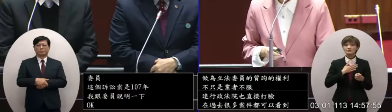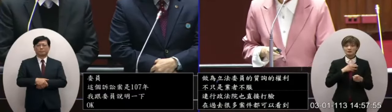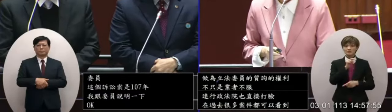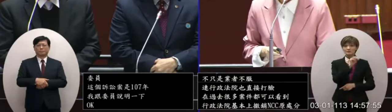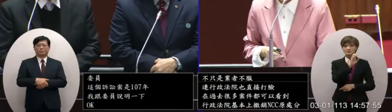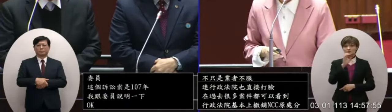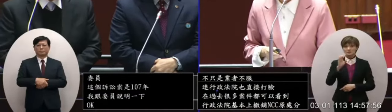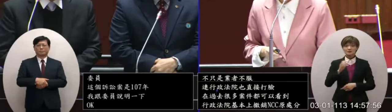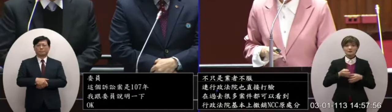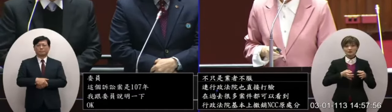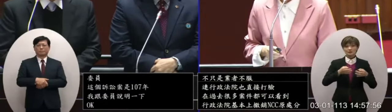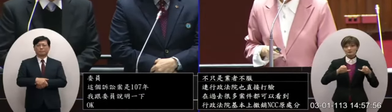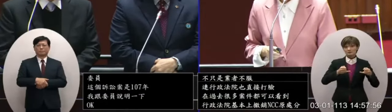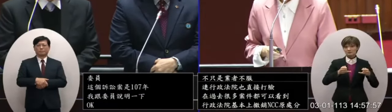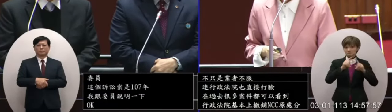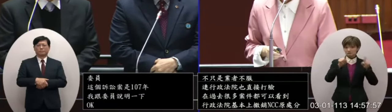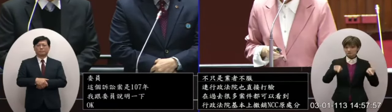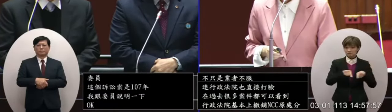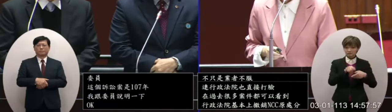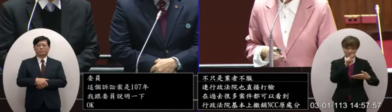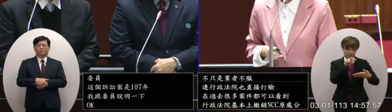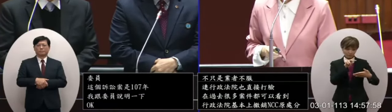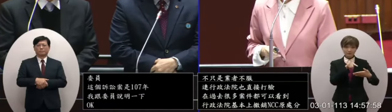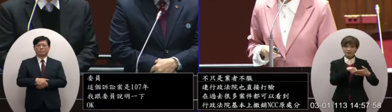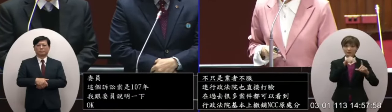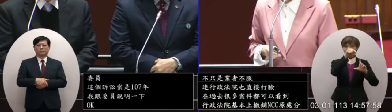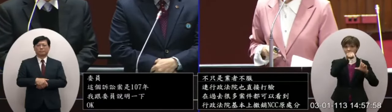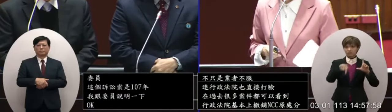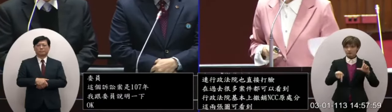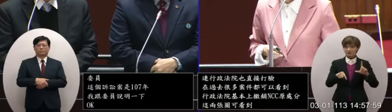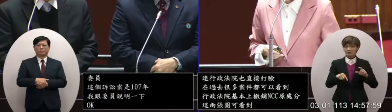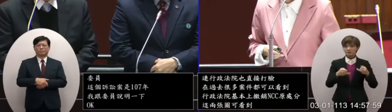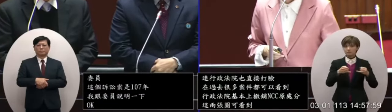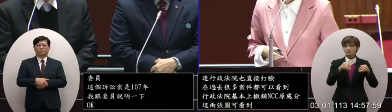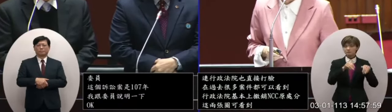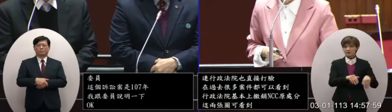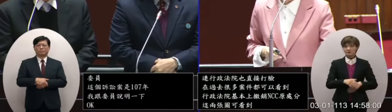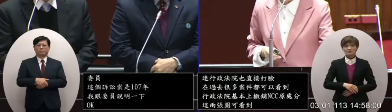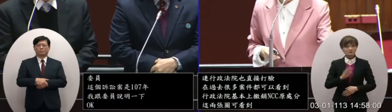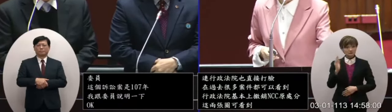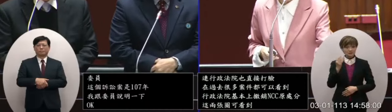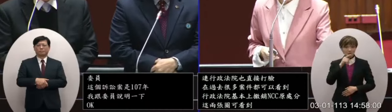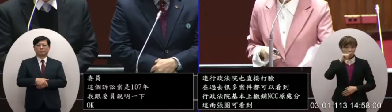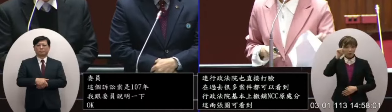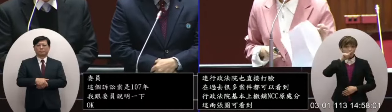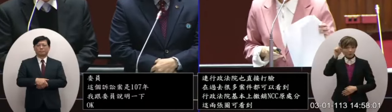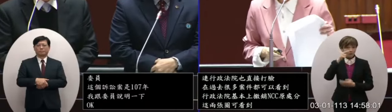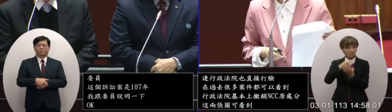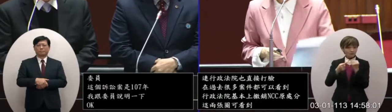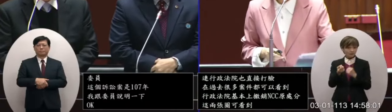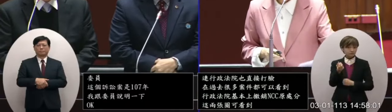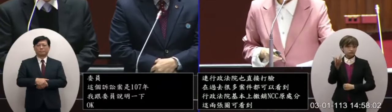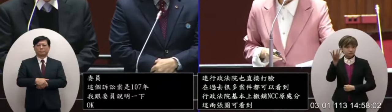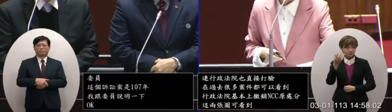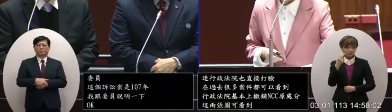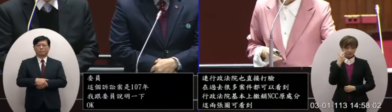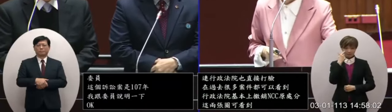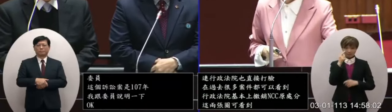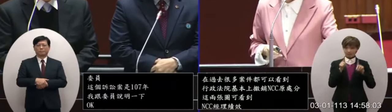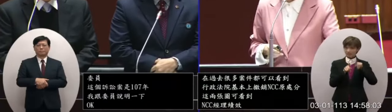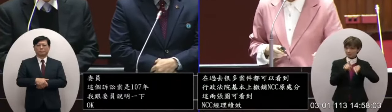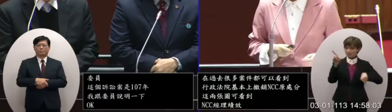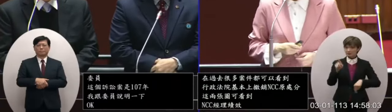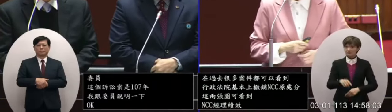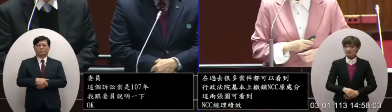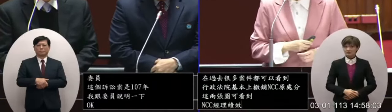绩效，它的成绩单是每况愈下，一落千丈，但是它的诉讼业务却是蒸蒸日上，形成非常大的反